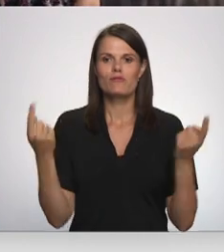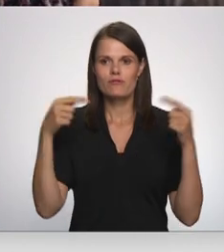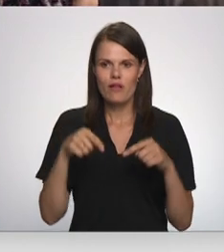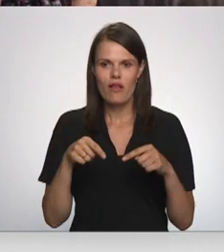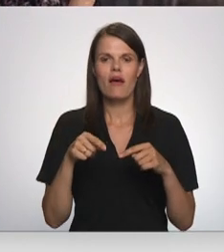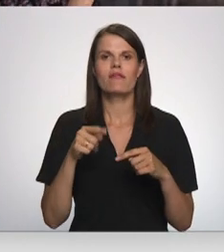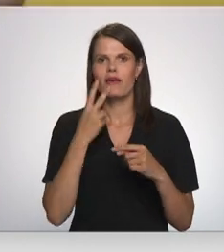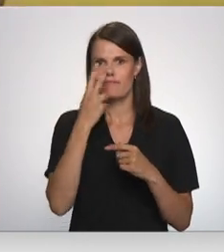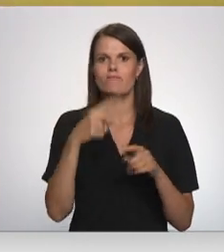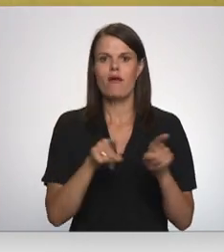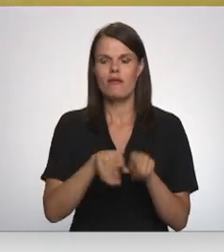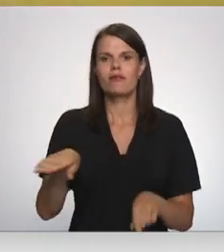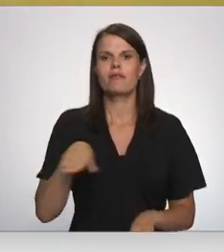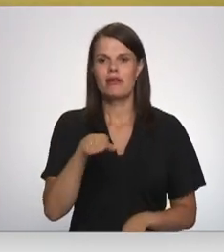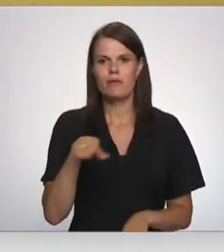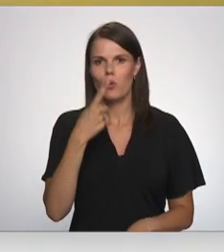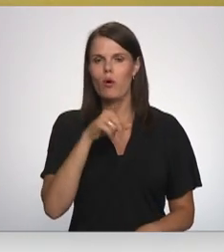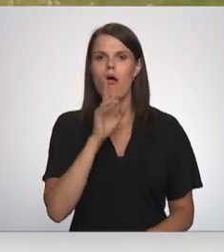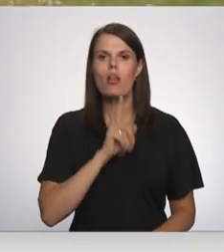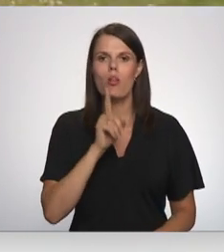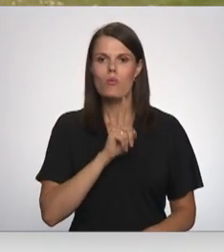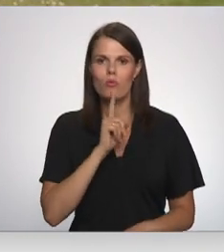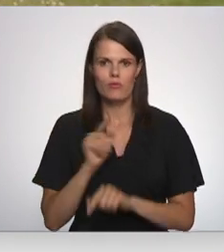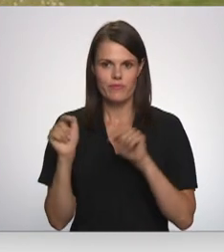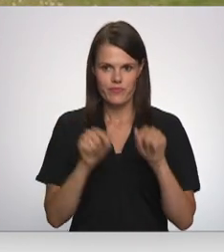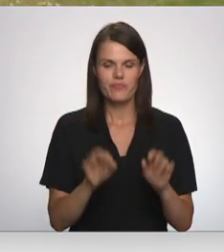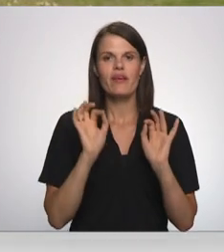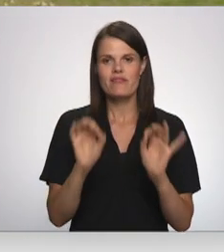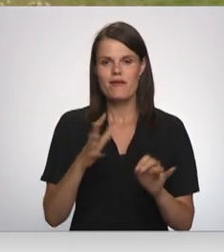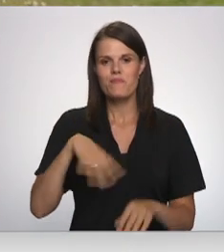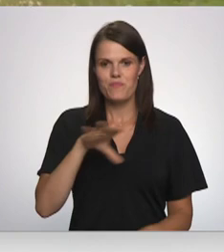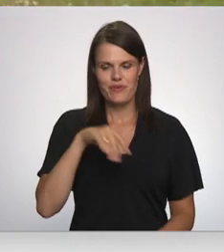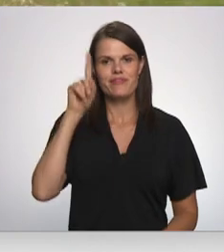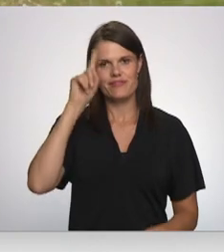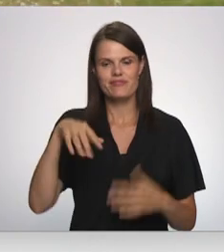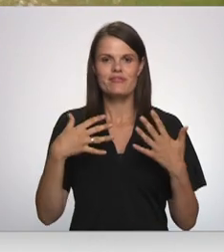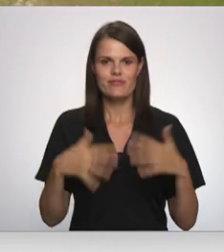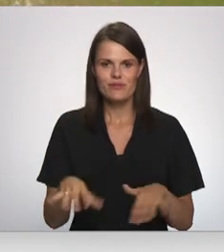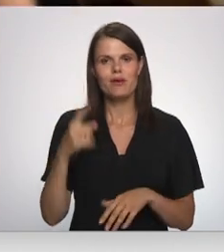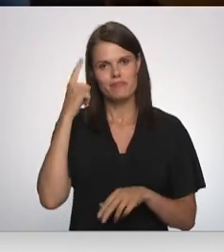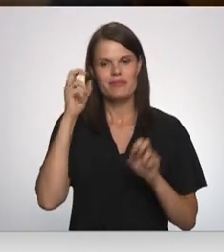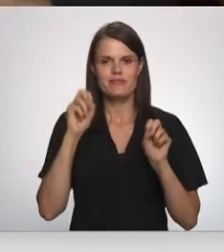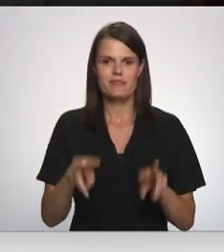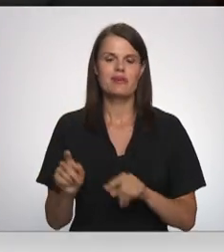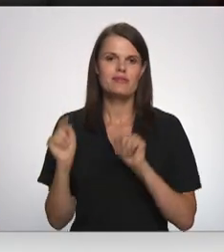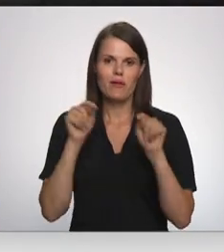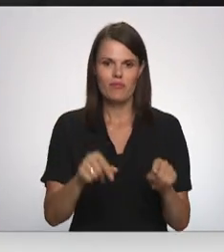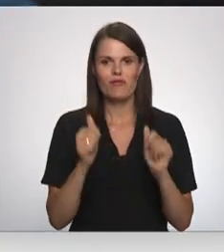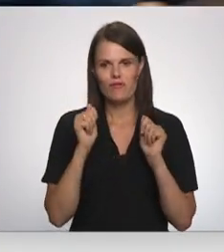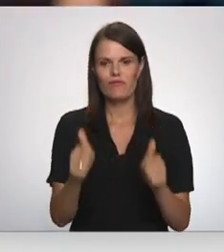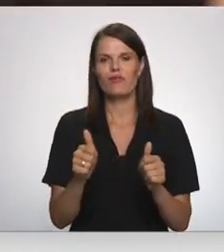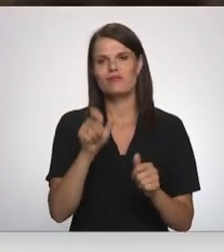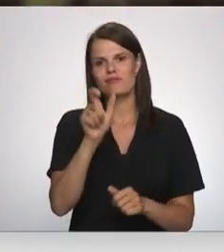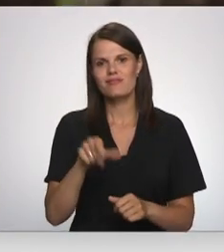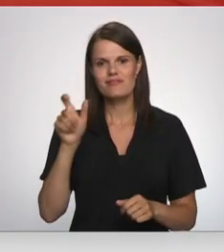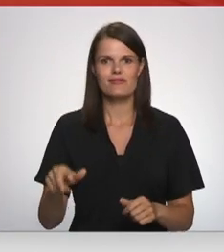dusmīgajiem putniem satiek arī kādu ģimeni no Alūksnes. Jā, mēs zinājām. Mēs zinājām un ar domu braucām. Fantastiski, ka viņi